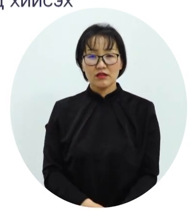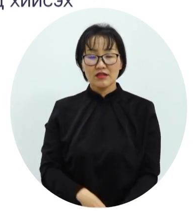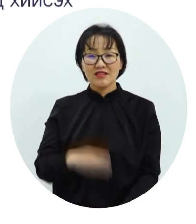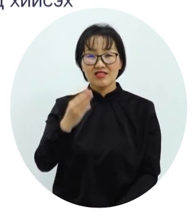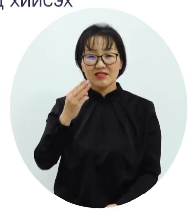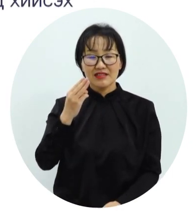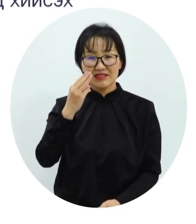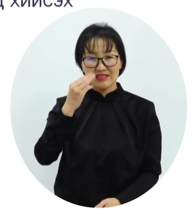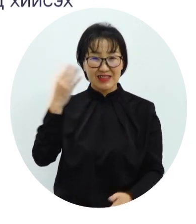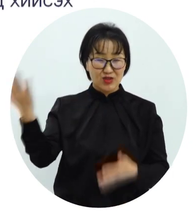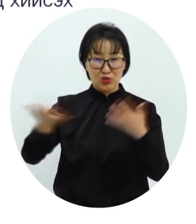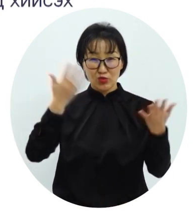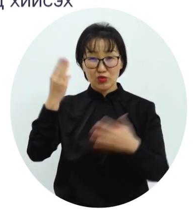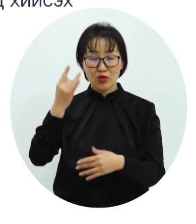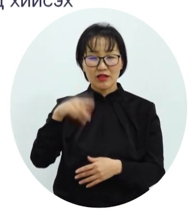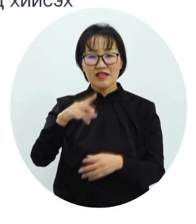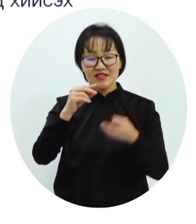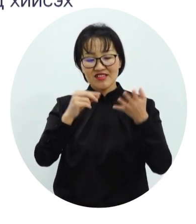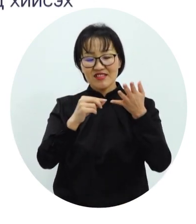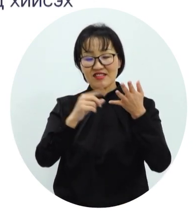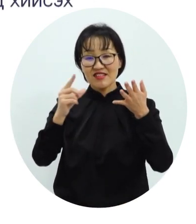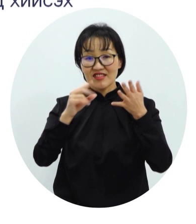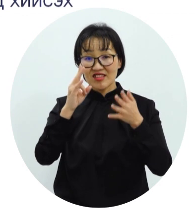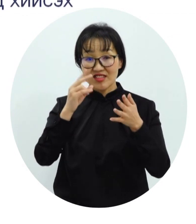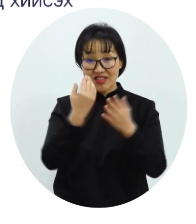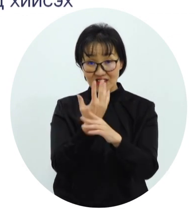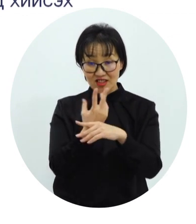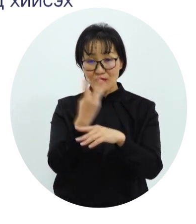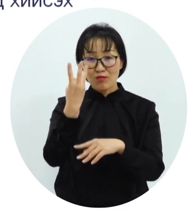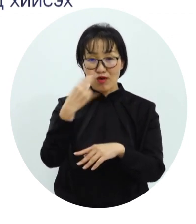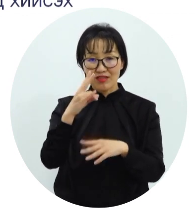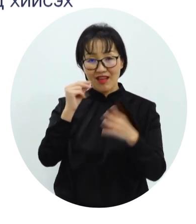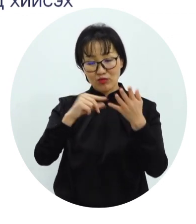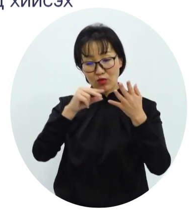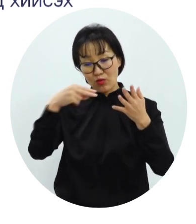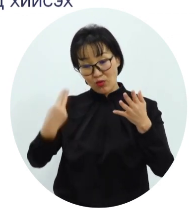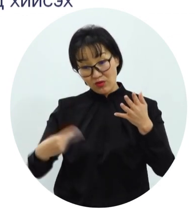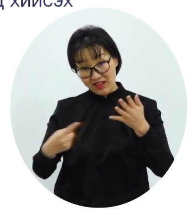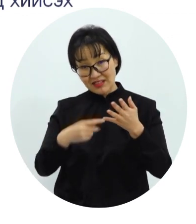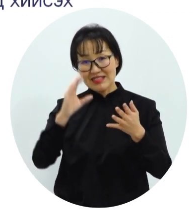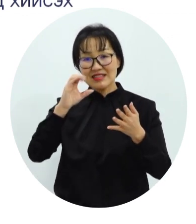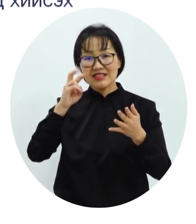шар шуурга гэдэг маань цэцэг модны навч унаж салхинд хийсхийг хэлж байна.